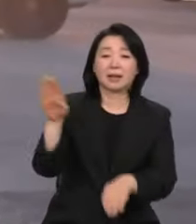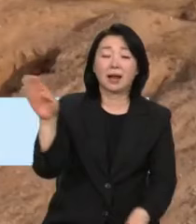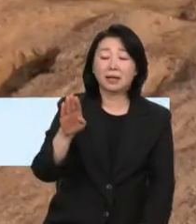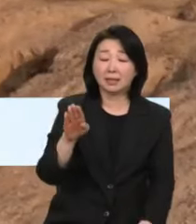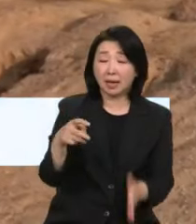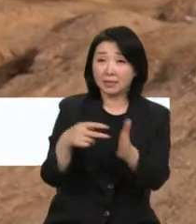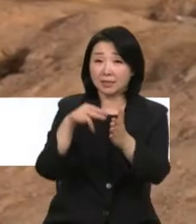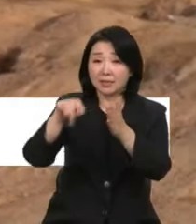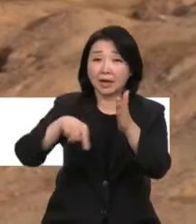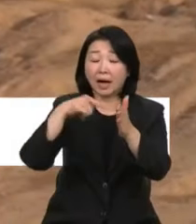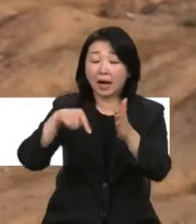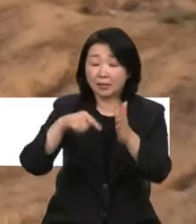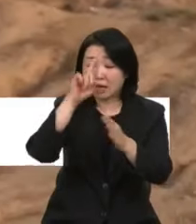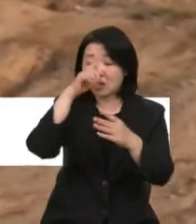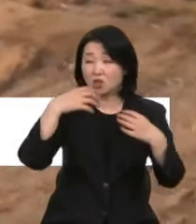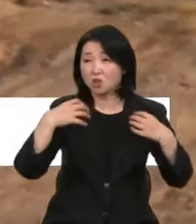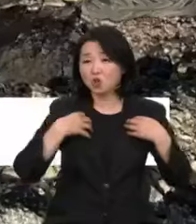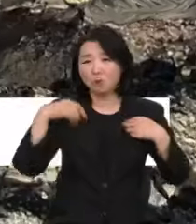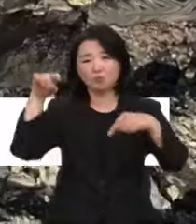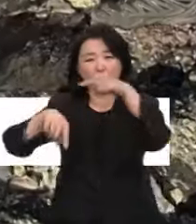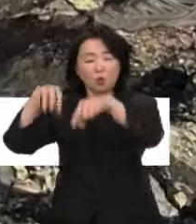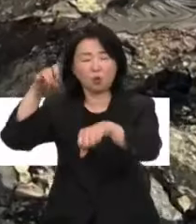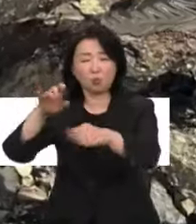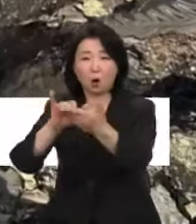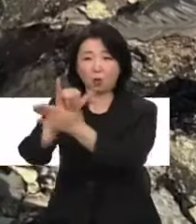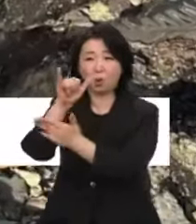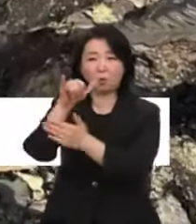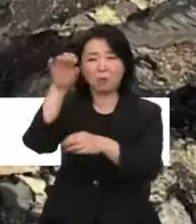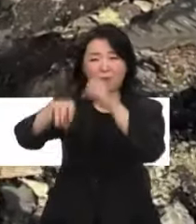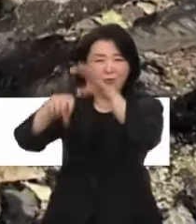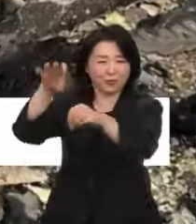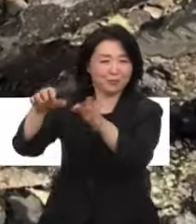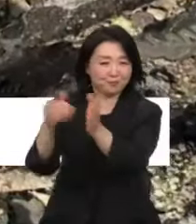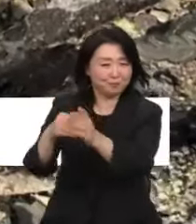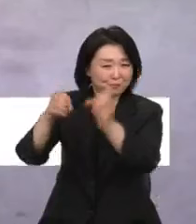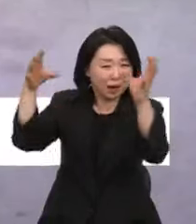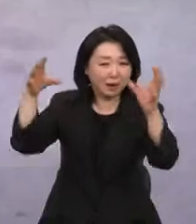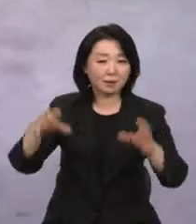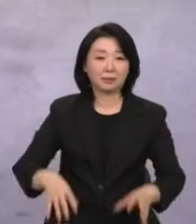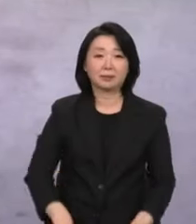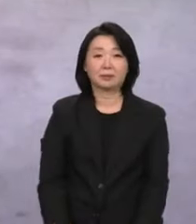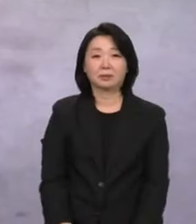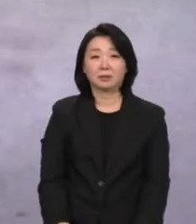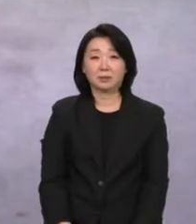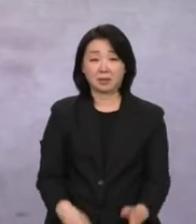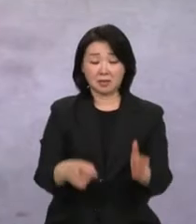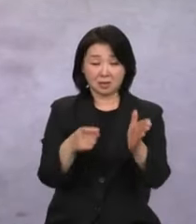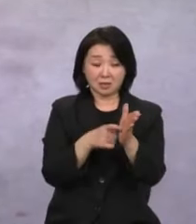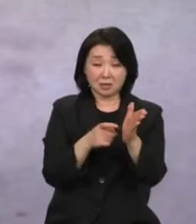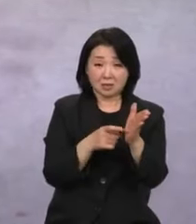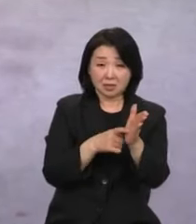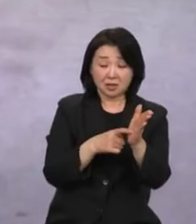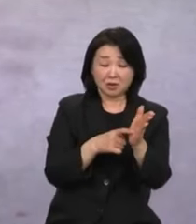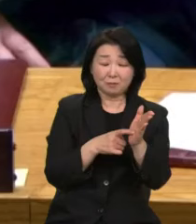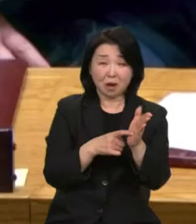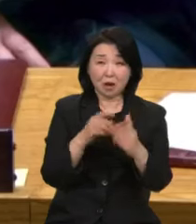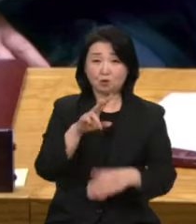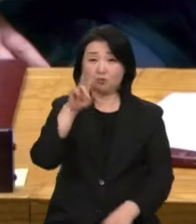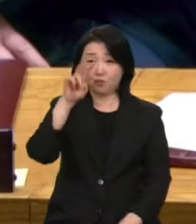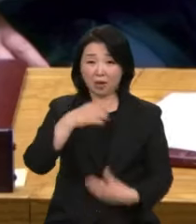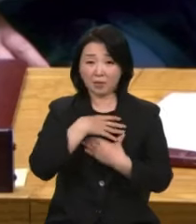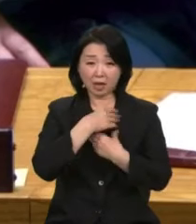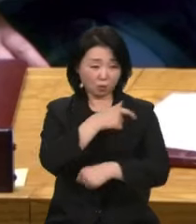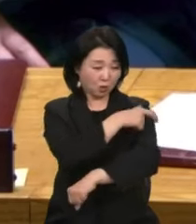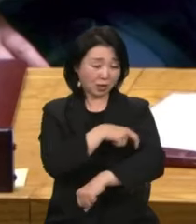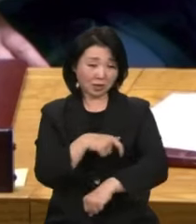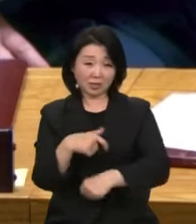이란 영사관 공격에 이용됐던 공군기지만 정밀 타격했다고 전했습니다. 긴급 소집된 유엔 안전보장이사회에서